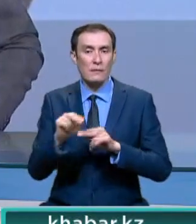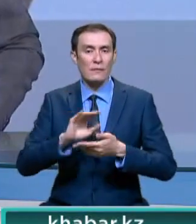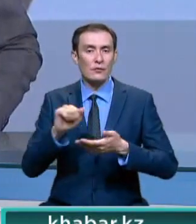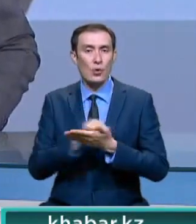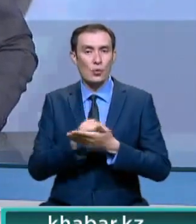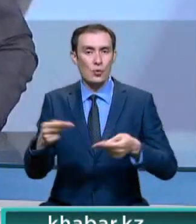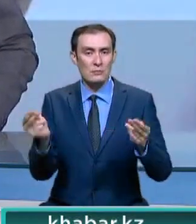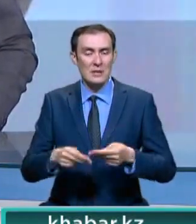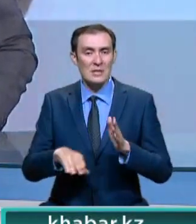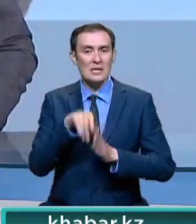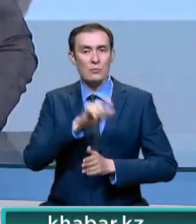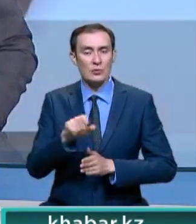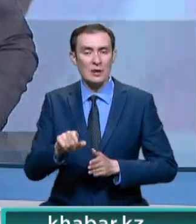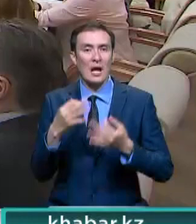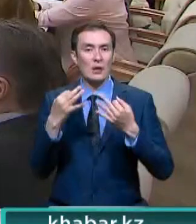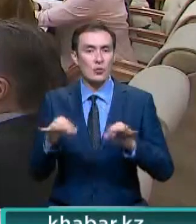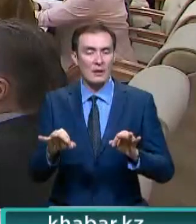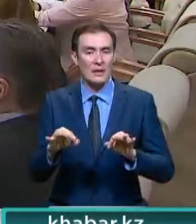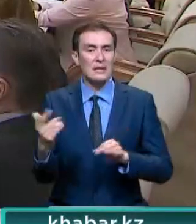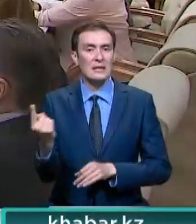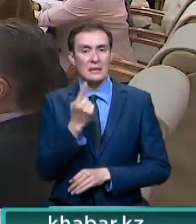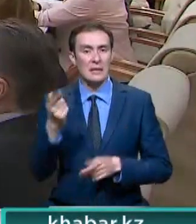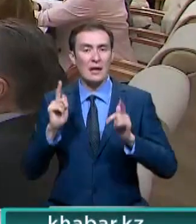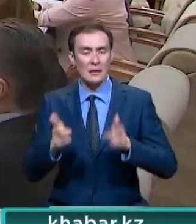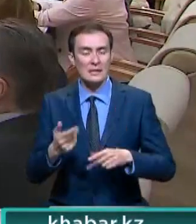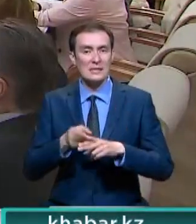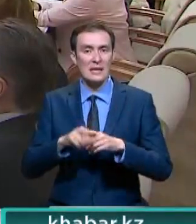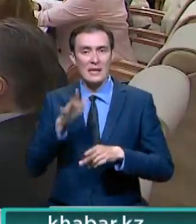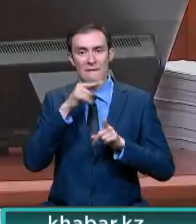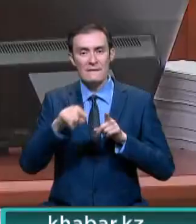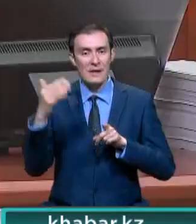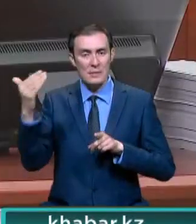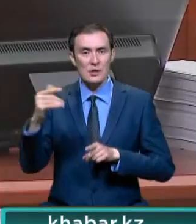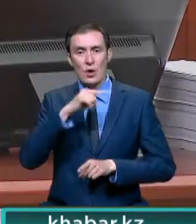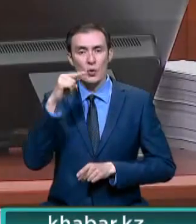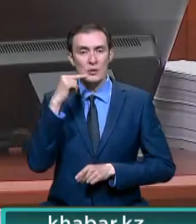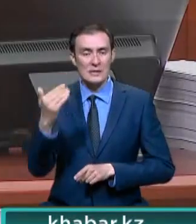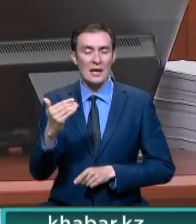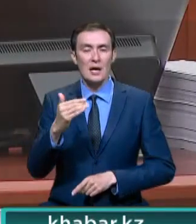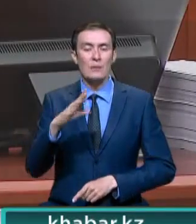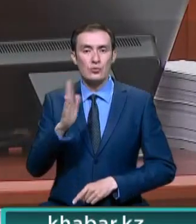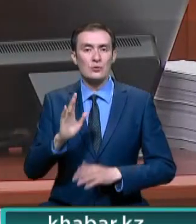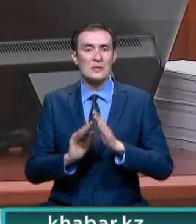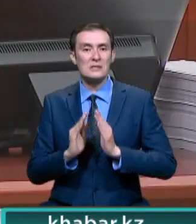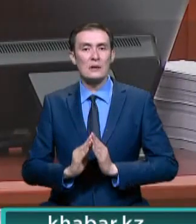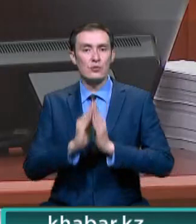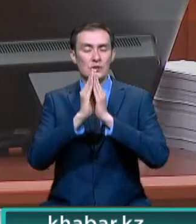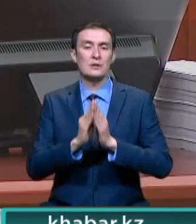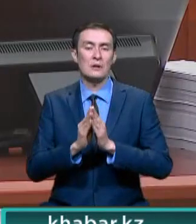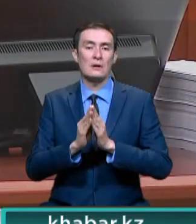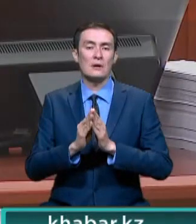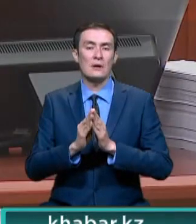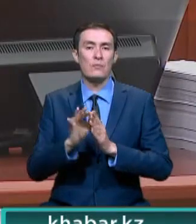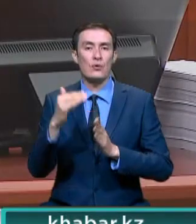документ депутаты мажилиса сегодня одобрили единогласно за это время с российского россии с космодрома будут запущены ракета-носитель